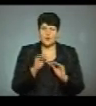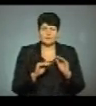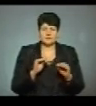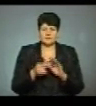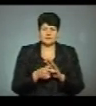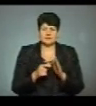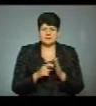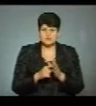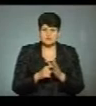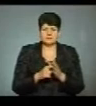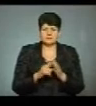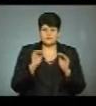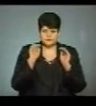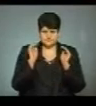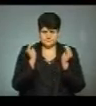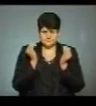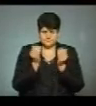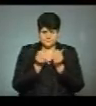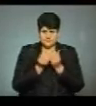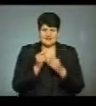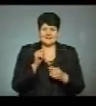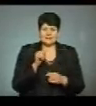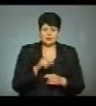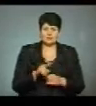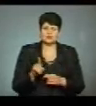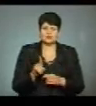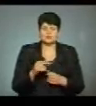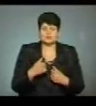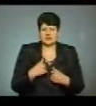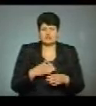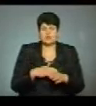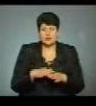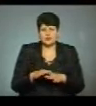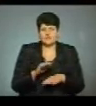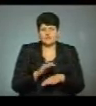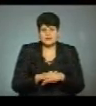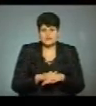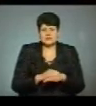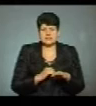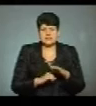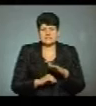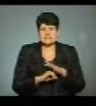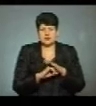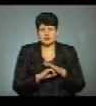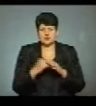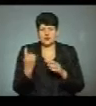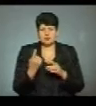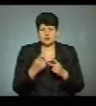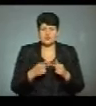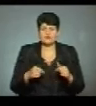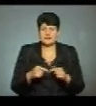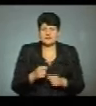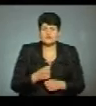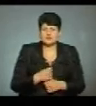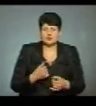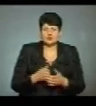палату інтенсивної терапії в інфекційному відділенні, оскільки ми виконуємо фактично статус обласного відділення, але, на жаль,